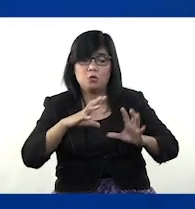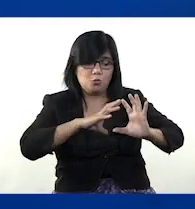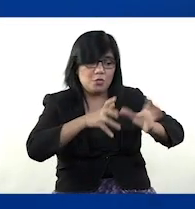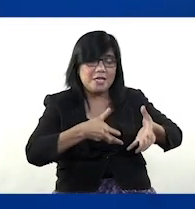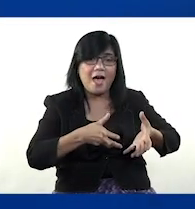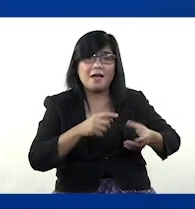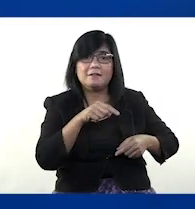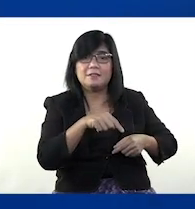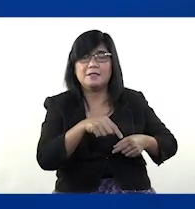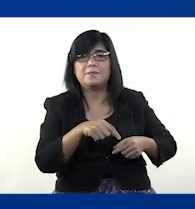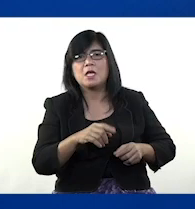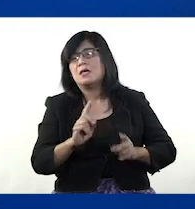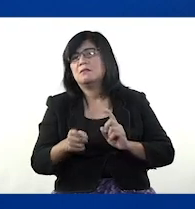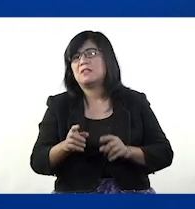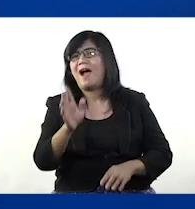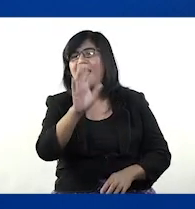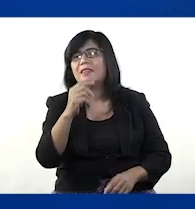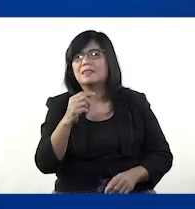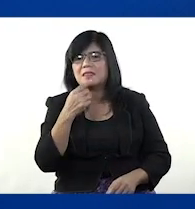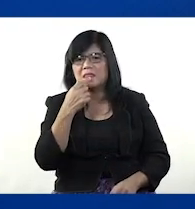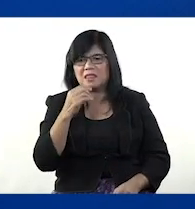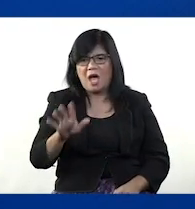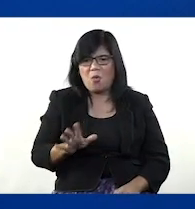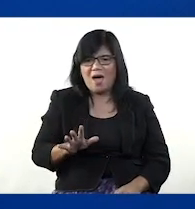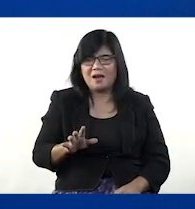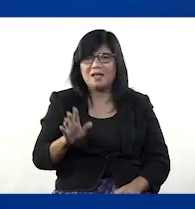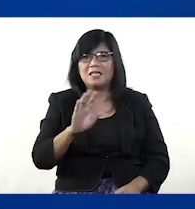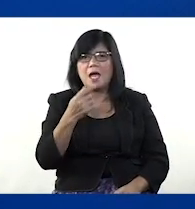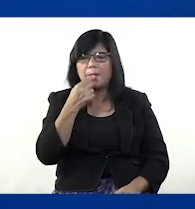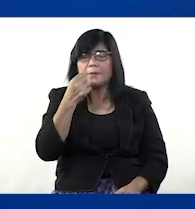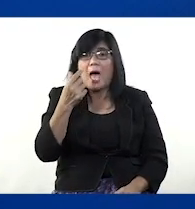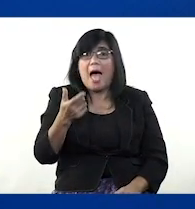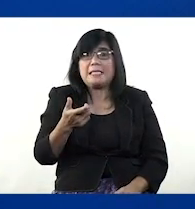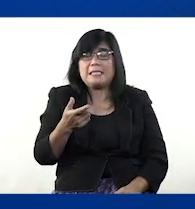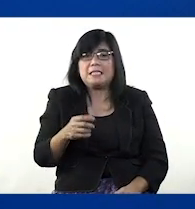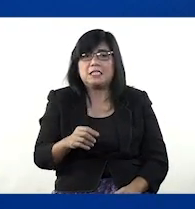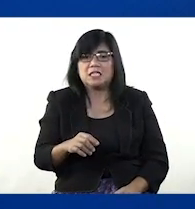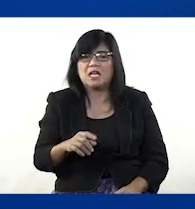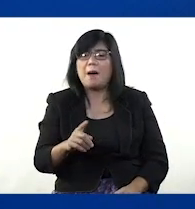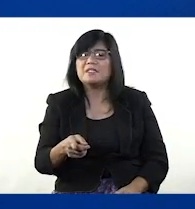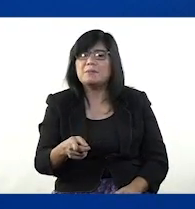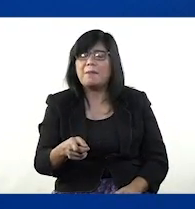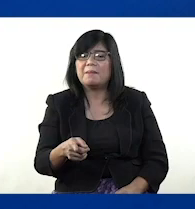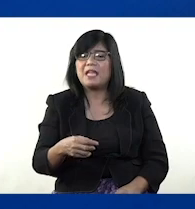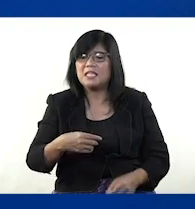dunia jika garam itu menjadi tawar dengan Apakah ia diasinkan tidak lagi gunanya selain dibuang dan diinjak orang